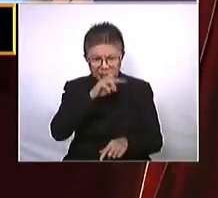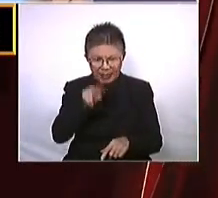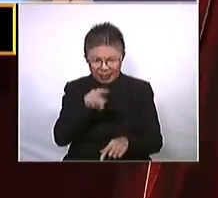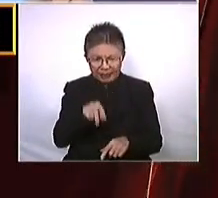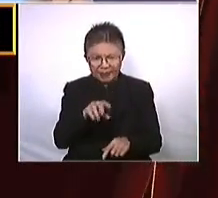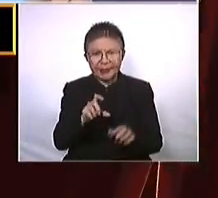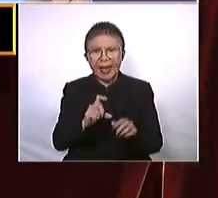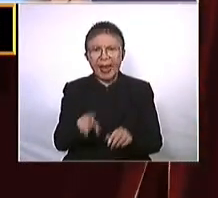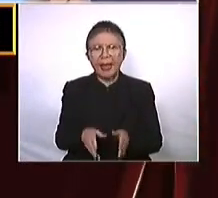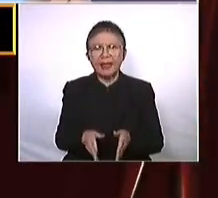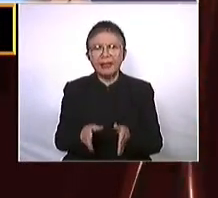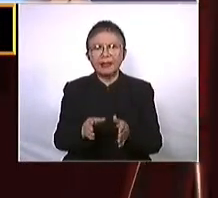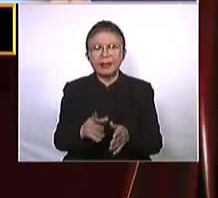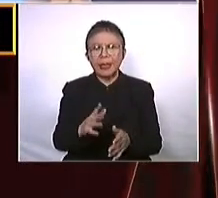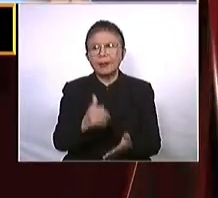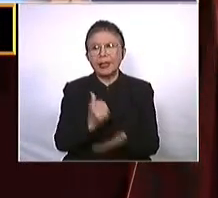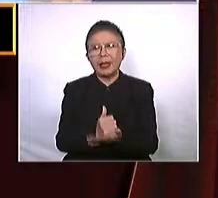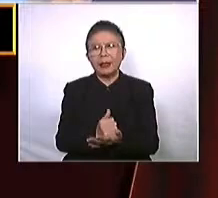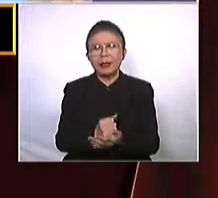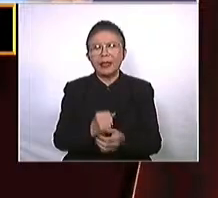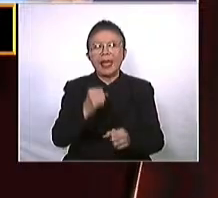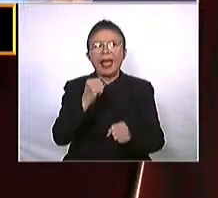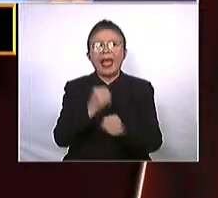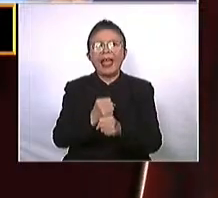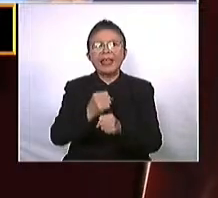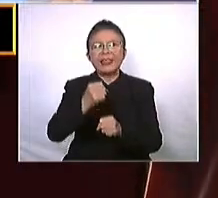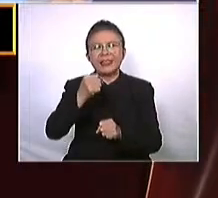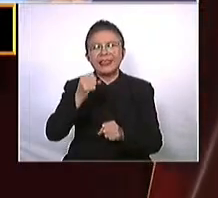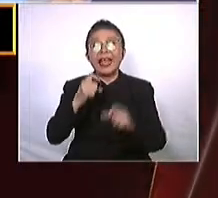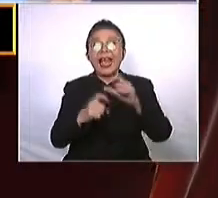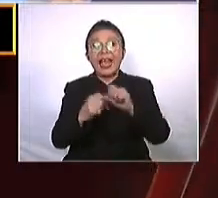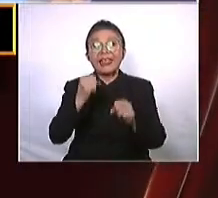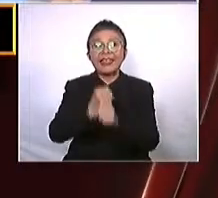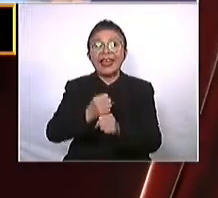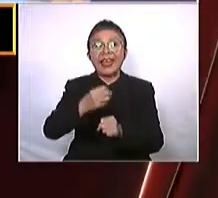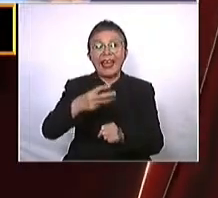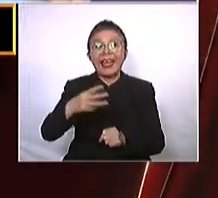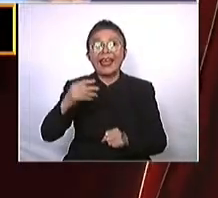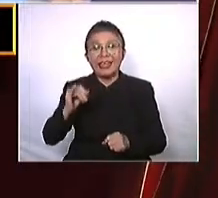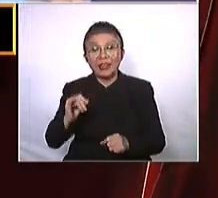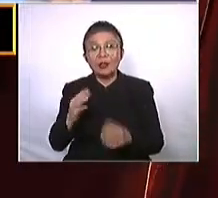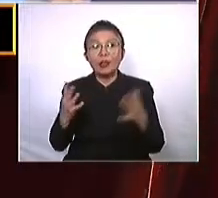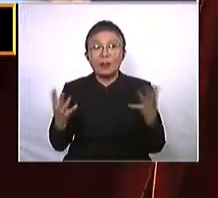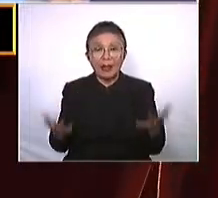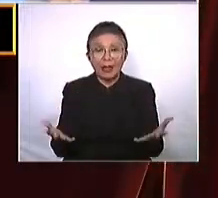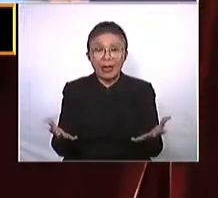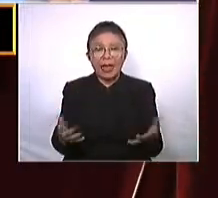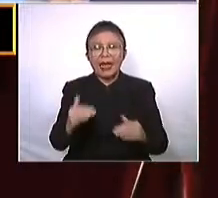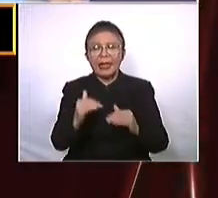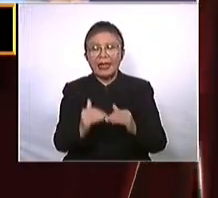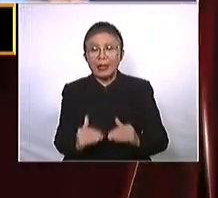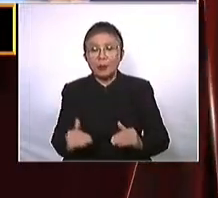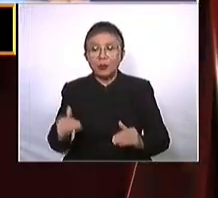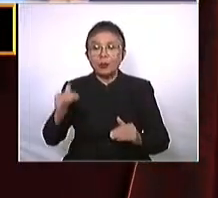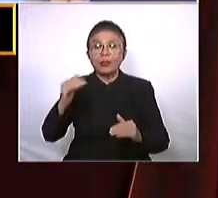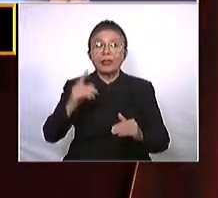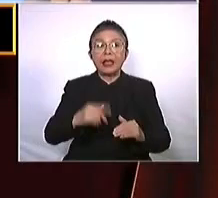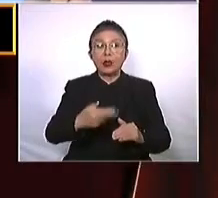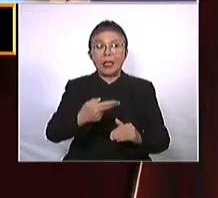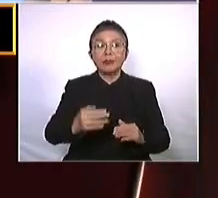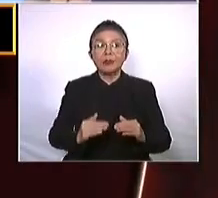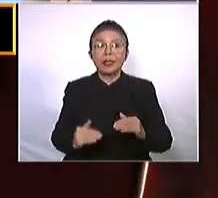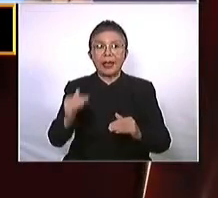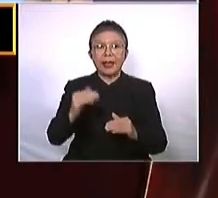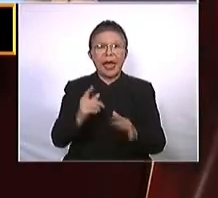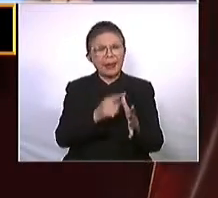penting agar yang disebut SGIE ini menjadi kita menaikkan peringkat kita. Ada